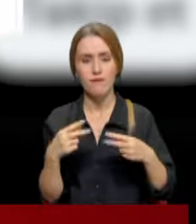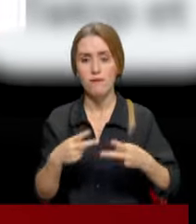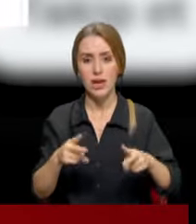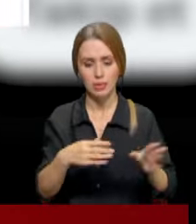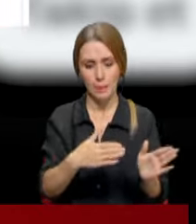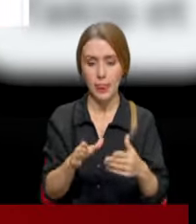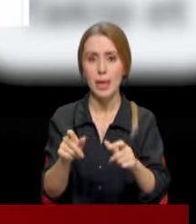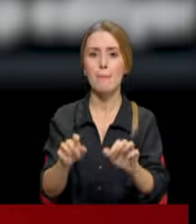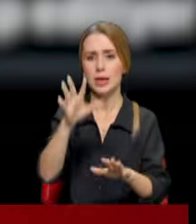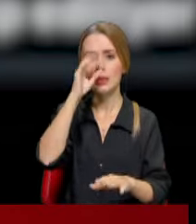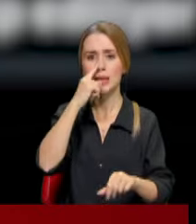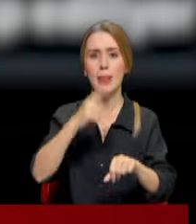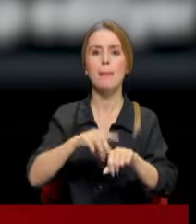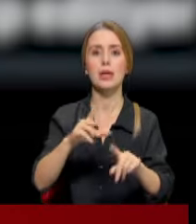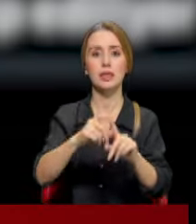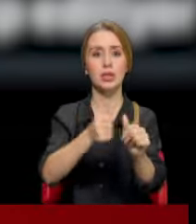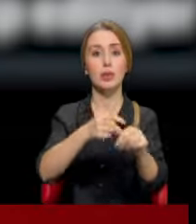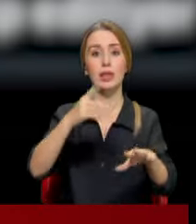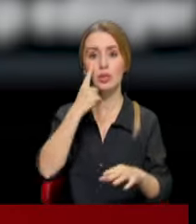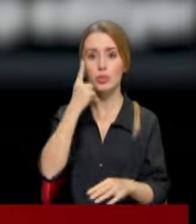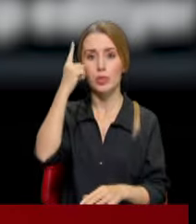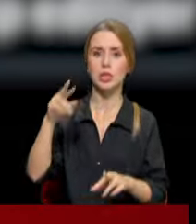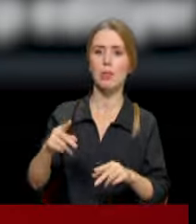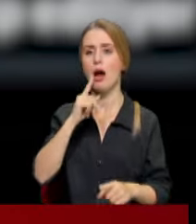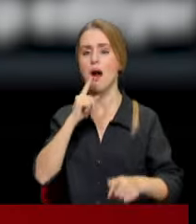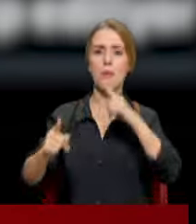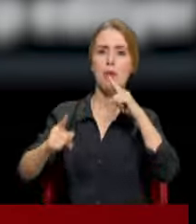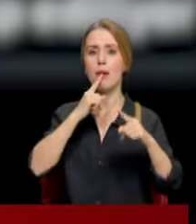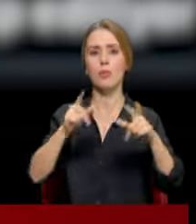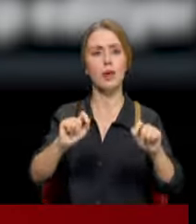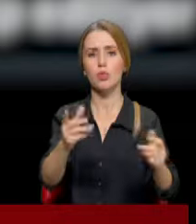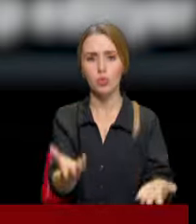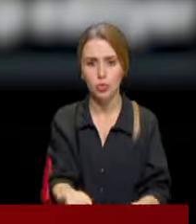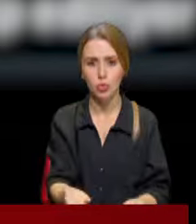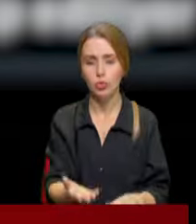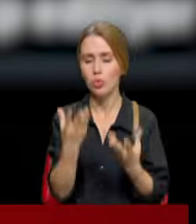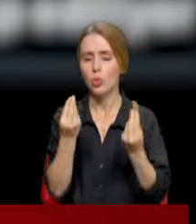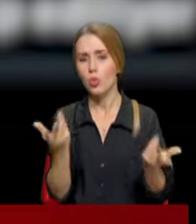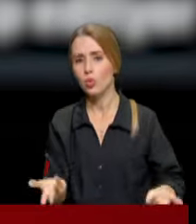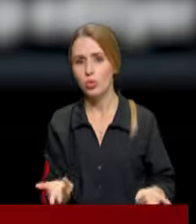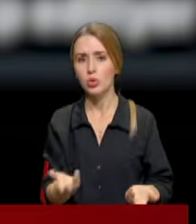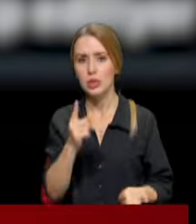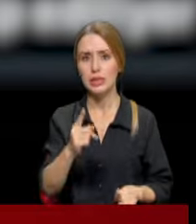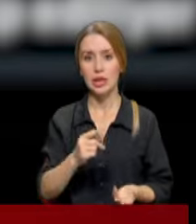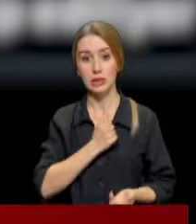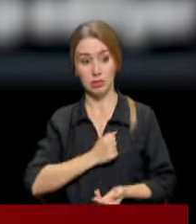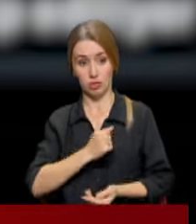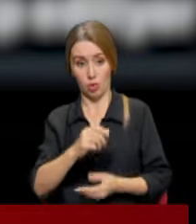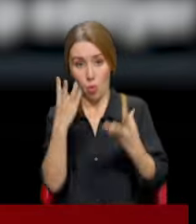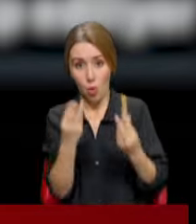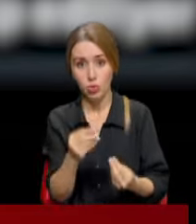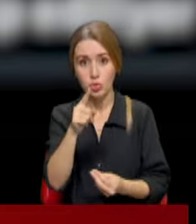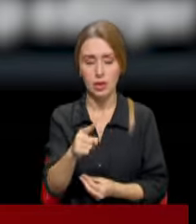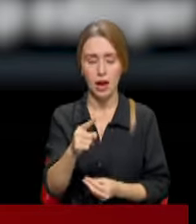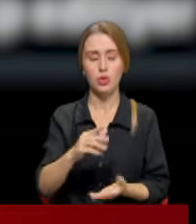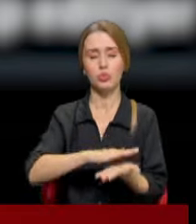kalkmayın. Kimse kanmaz. Danışman değil de Cumhurbaşkanı gibi hüküm cümlesi kuruyordun. Sahiden ne oldu? Azarı işitince aydınlandın